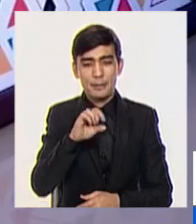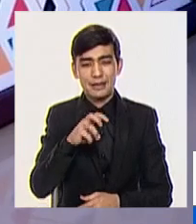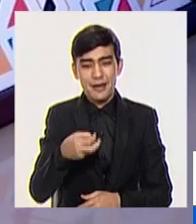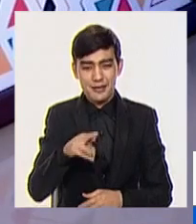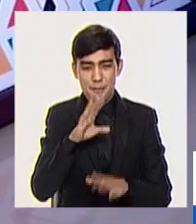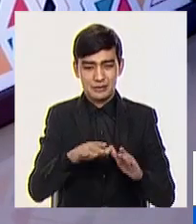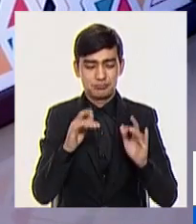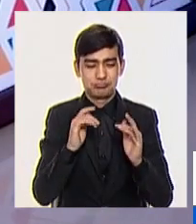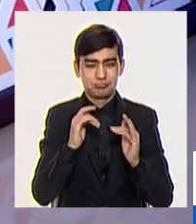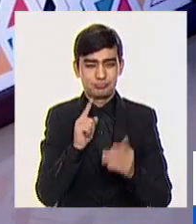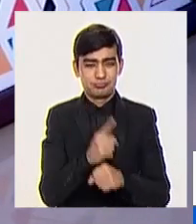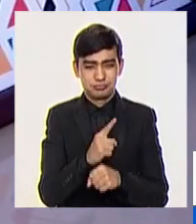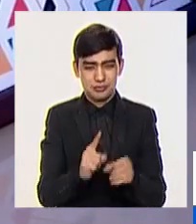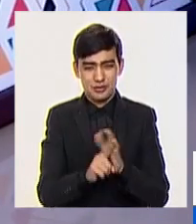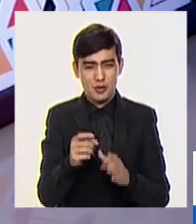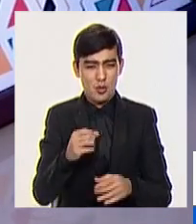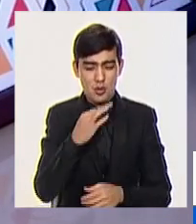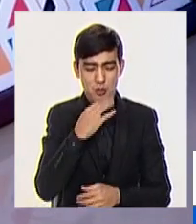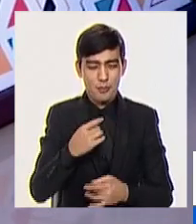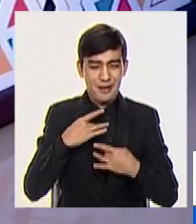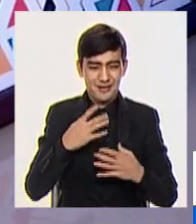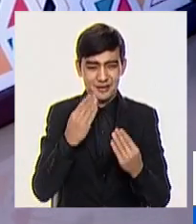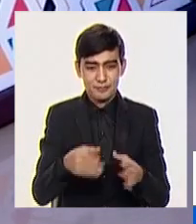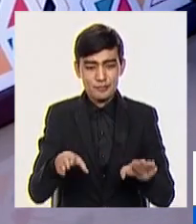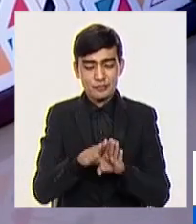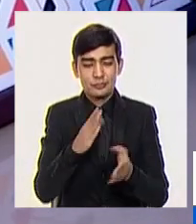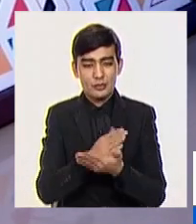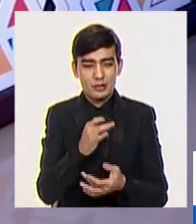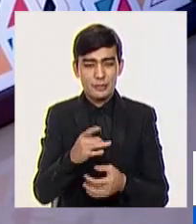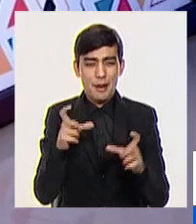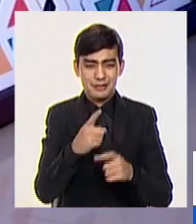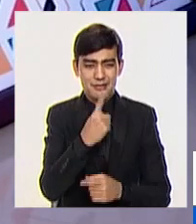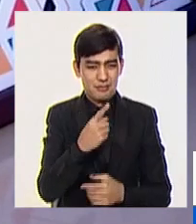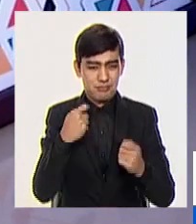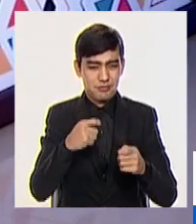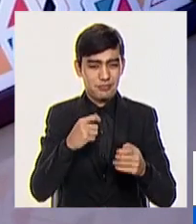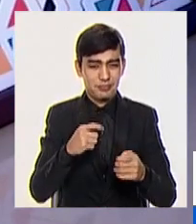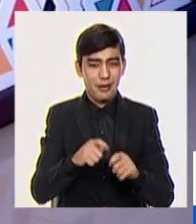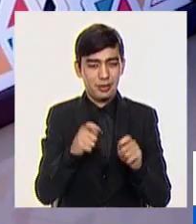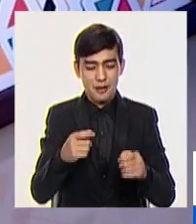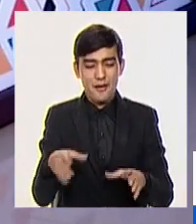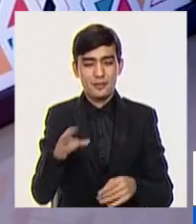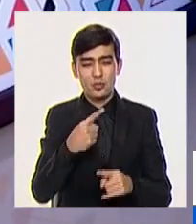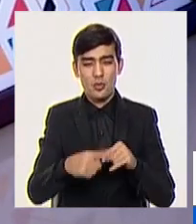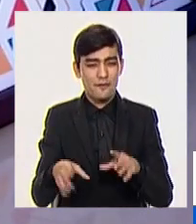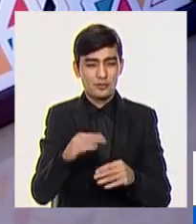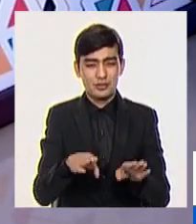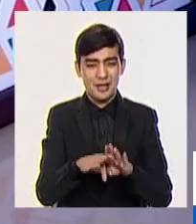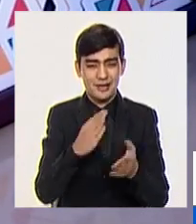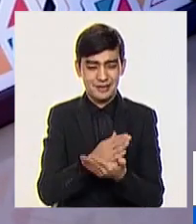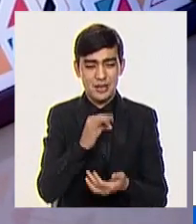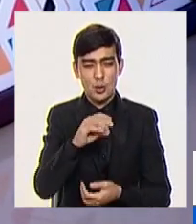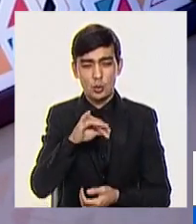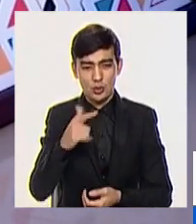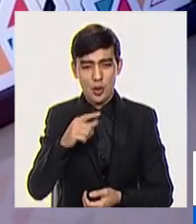В этой стране запрещены любые массовые мероприятия. Закрыто все, кроме продовольственных магазинов. Это произошло на фоне сообщения о том, что на